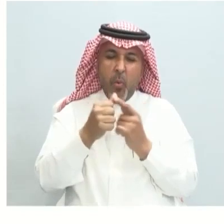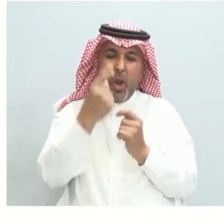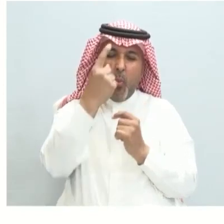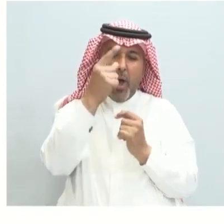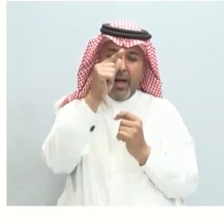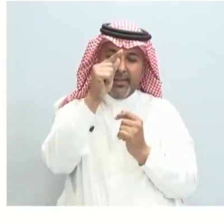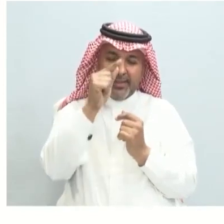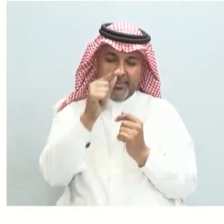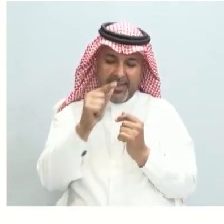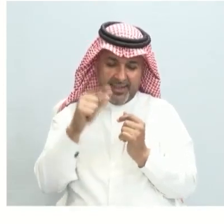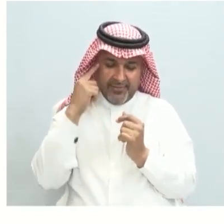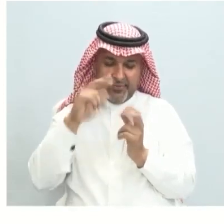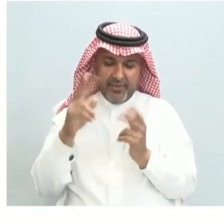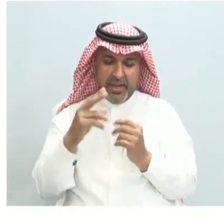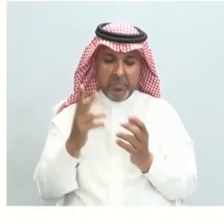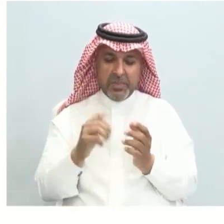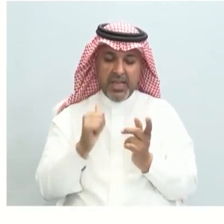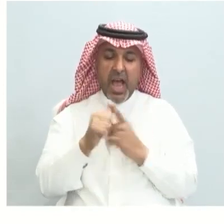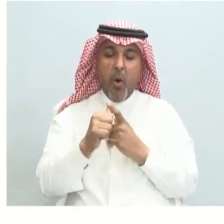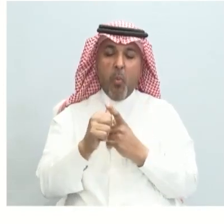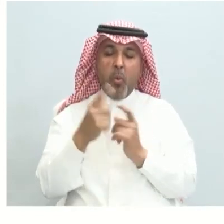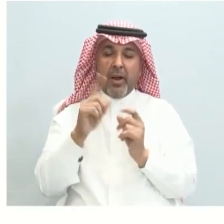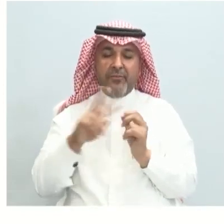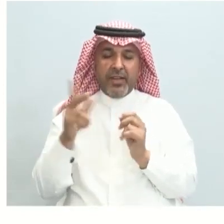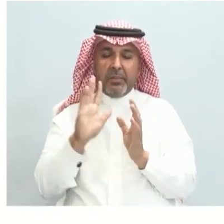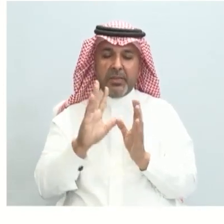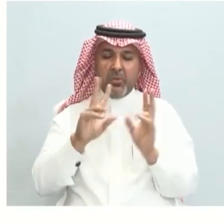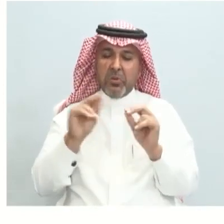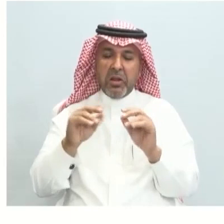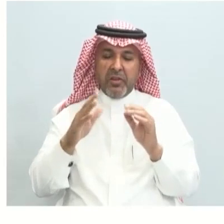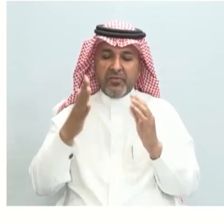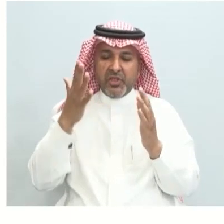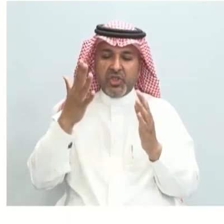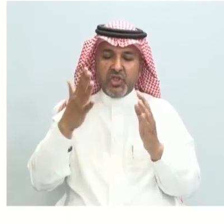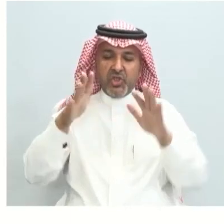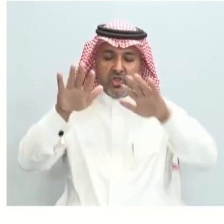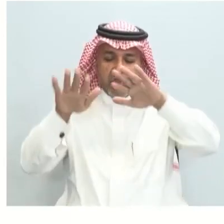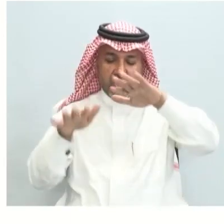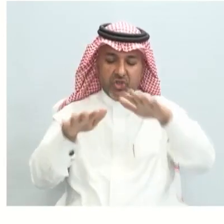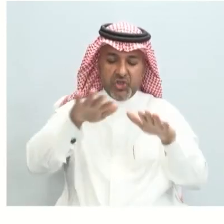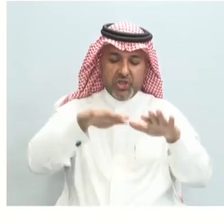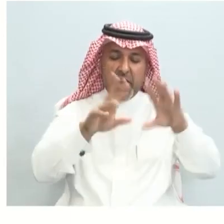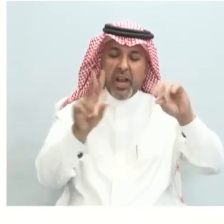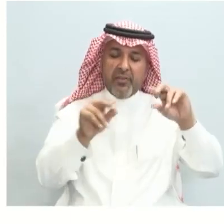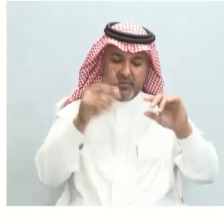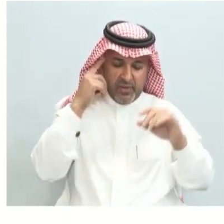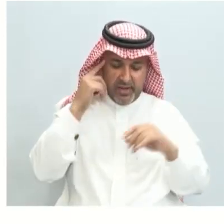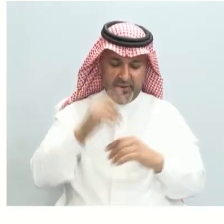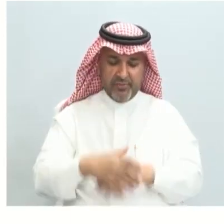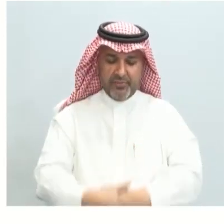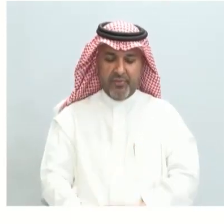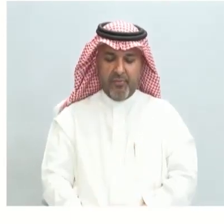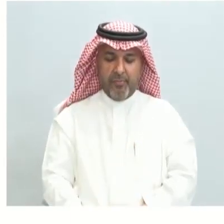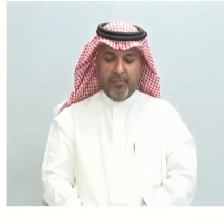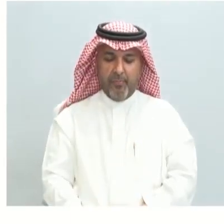فالبداية هي التي تختلف ولكن كلهم لهم نفس الشكل الموجي. كلهم لهم نفس ال- الخصائص من حيث المجال والمدى والسعة